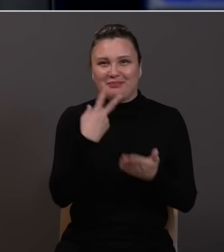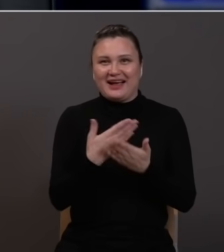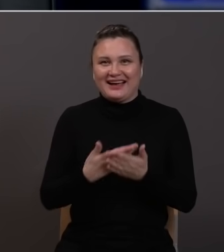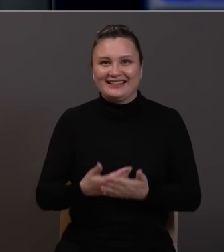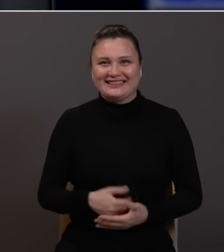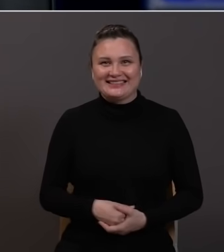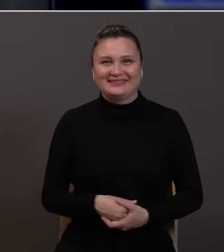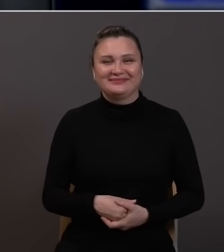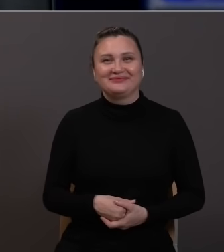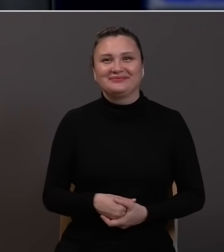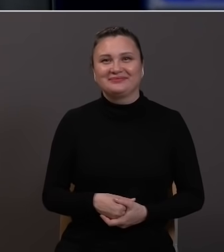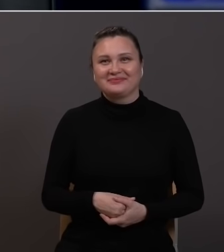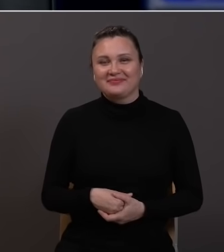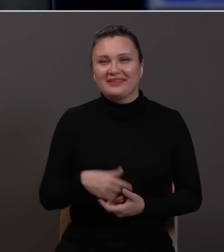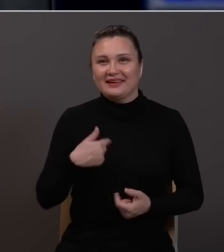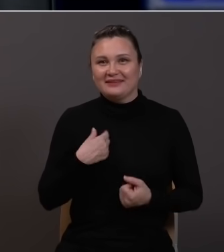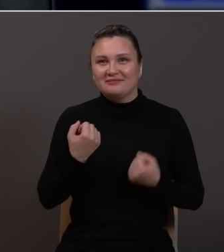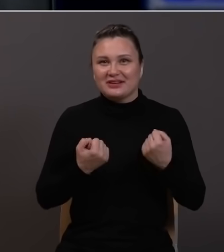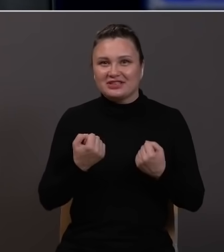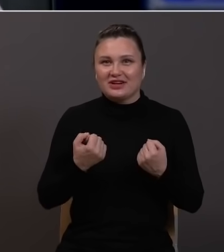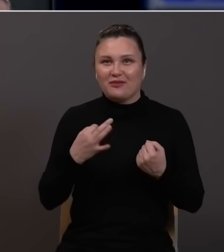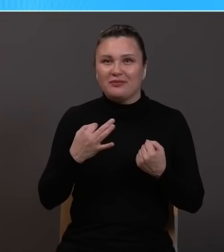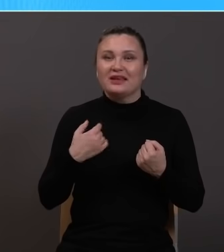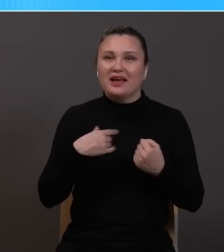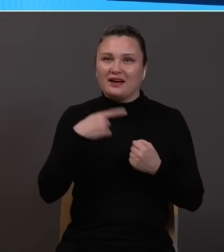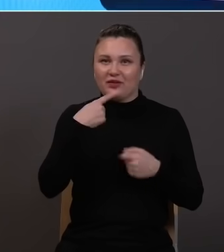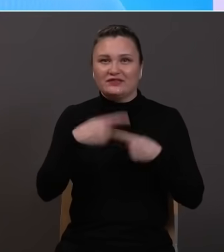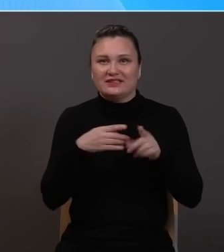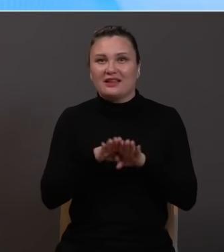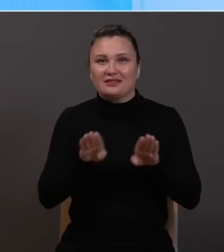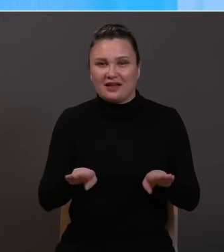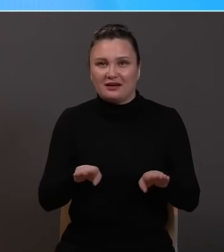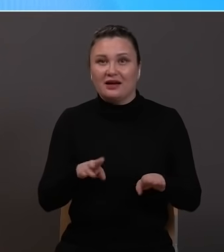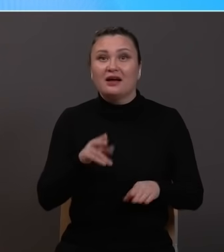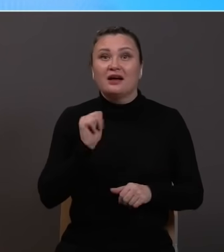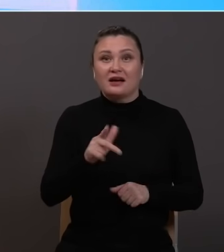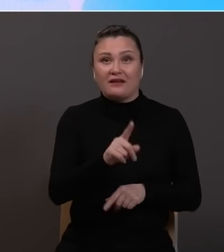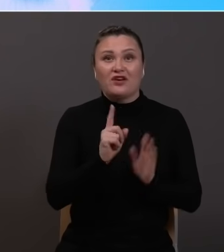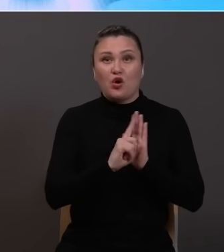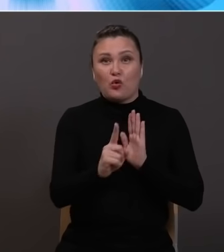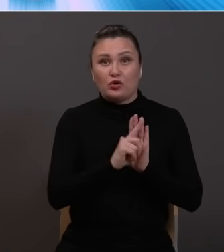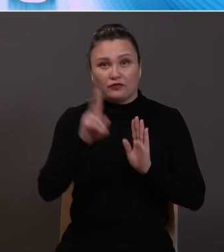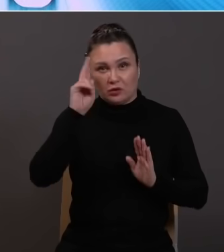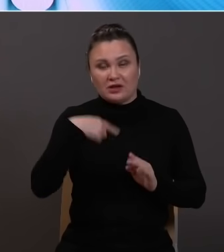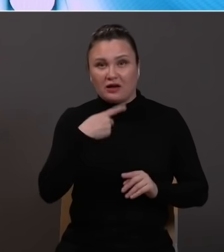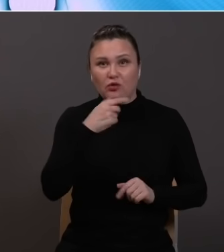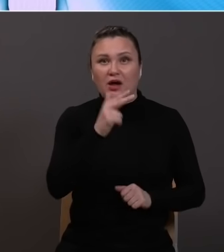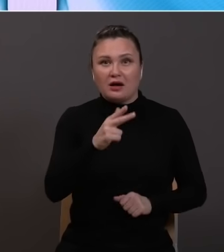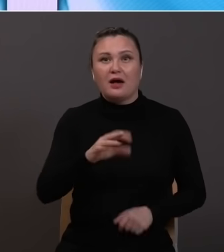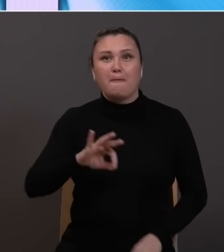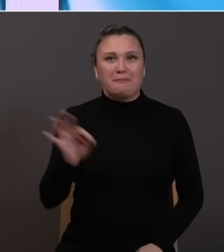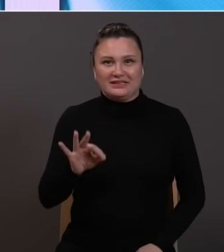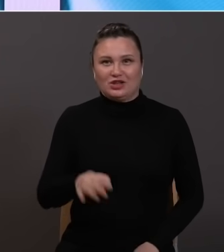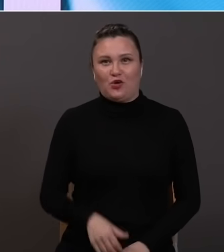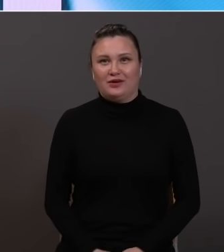следующий раз, когда вы приедете сюда на машине, об этом мы поговорим. Нет, я говорю всегда так. На вопрос, как вы ходите в туалет, я всегда отвечаю быстро.